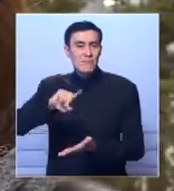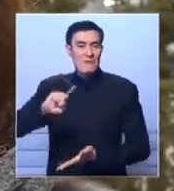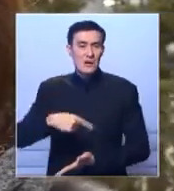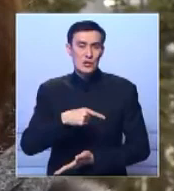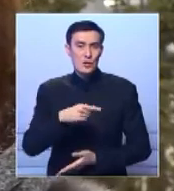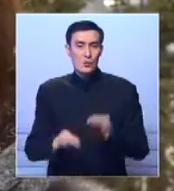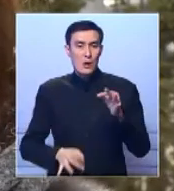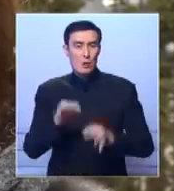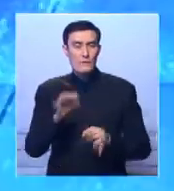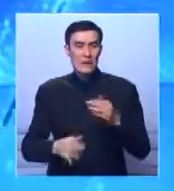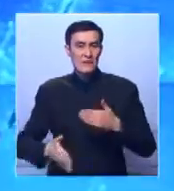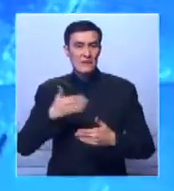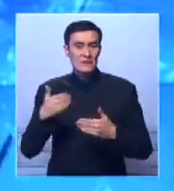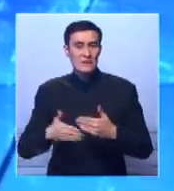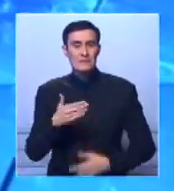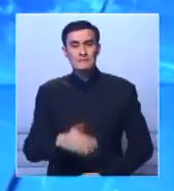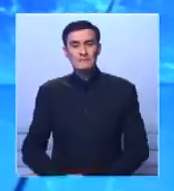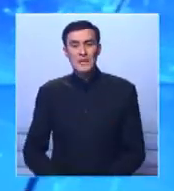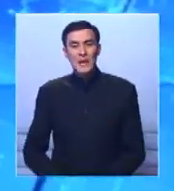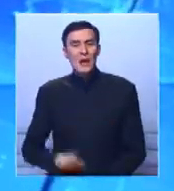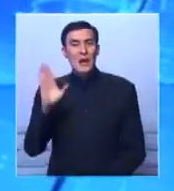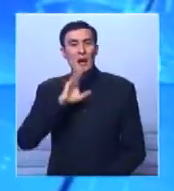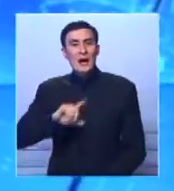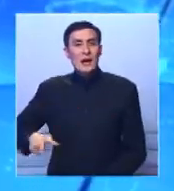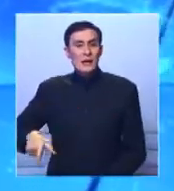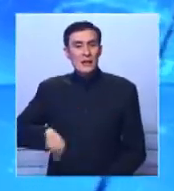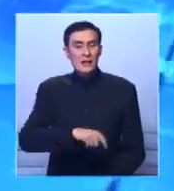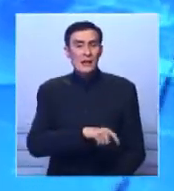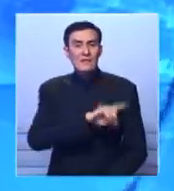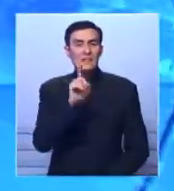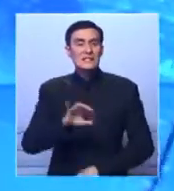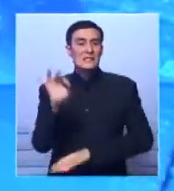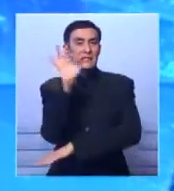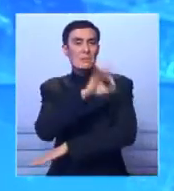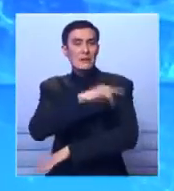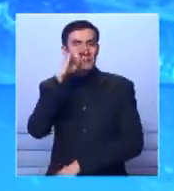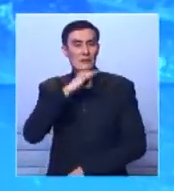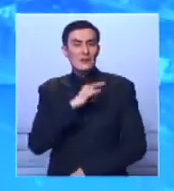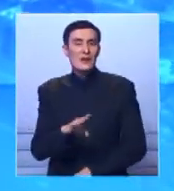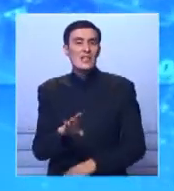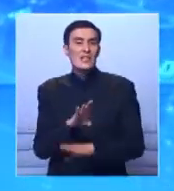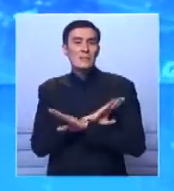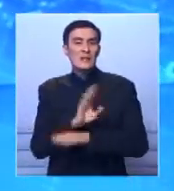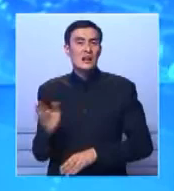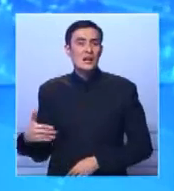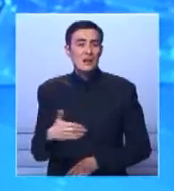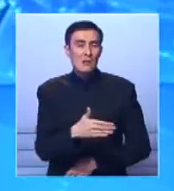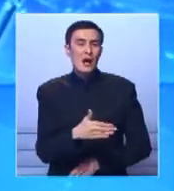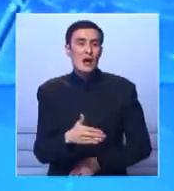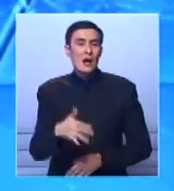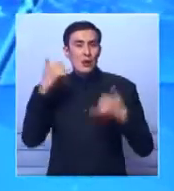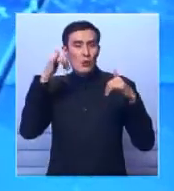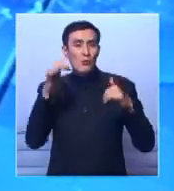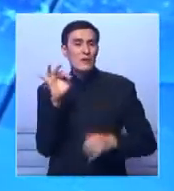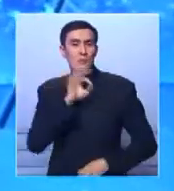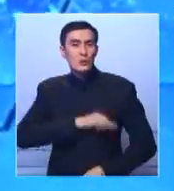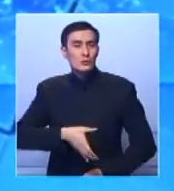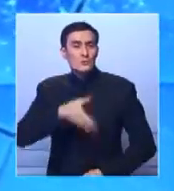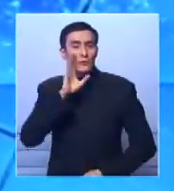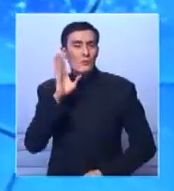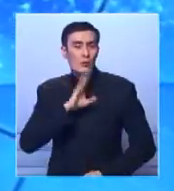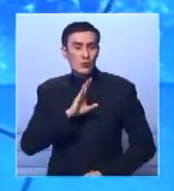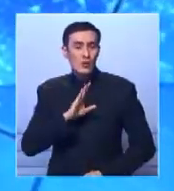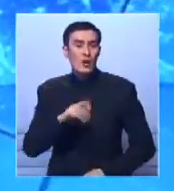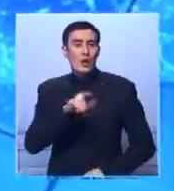ответственности. В реке Ямбулатовке Западно-Казахстанской области гибнет рыба, животные не ходят на водопой. Жители